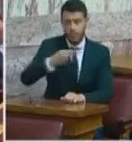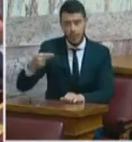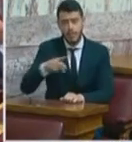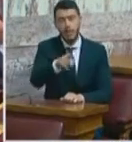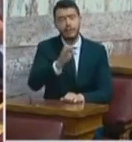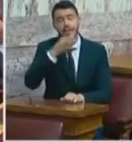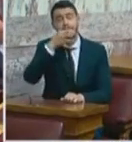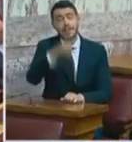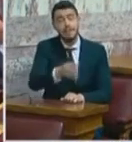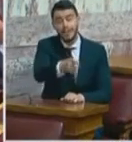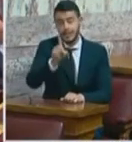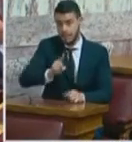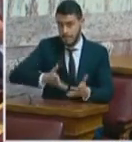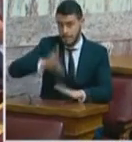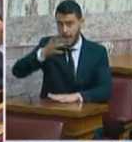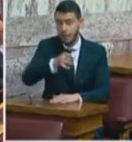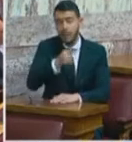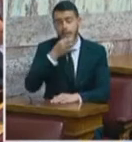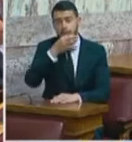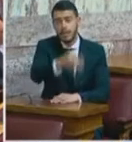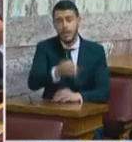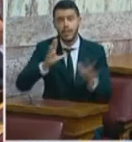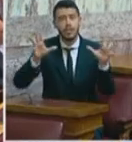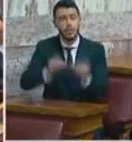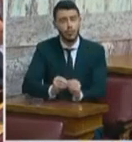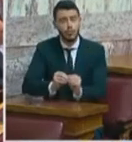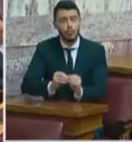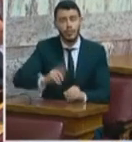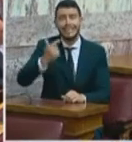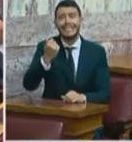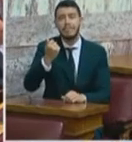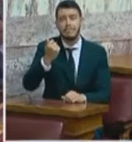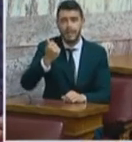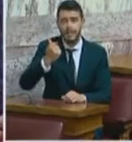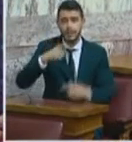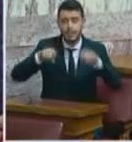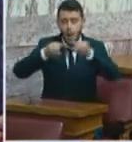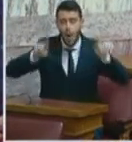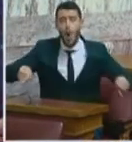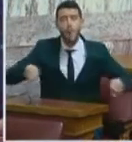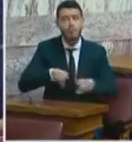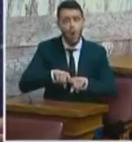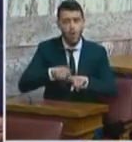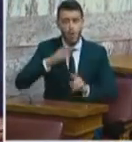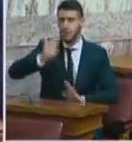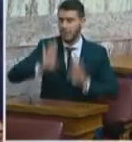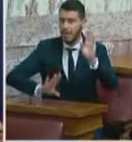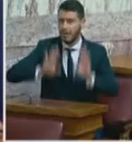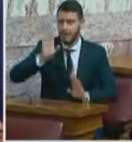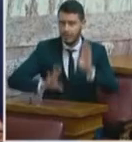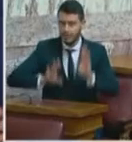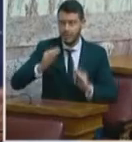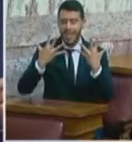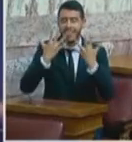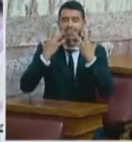αναφερθήκατε στις τιμές, στα spreads και στη διακύμανση των δεκαετών ομολόγων.